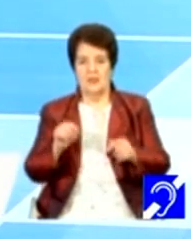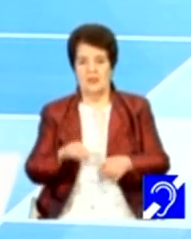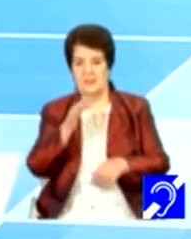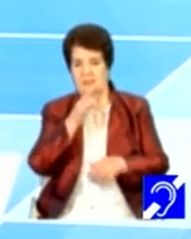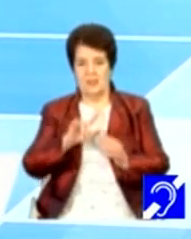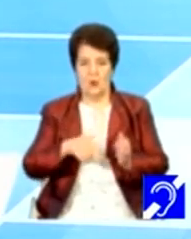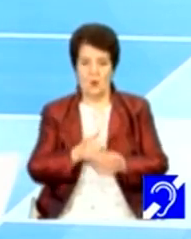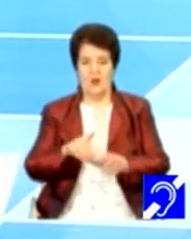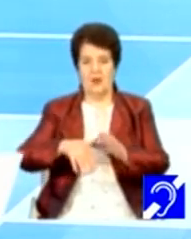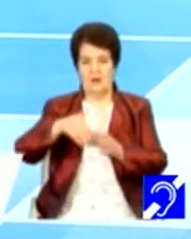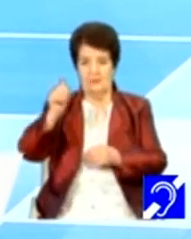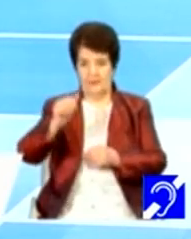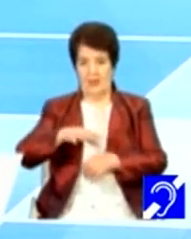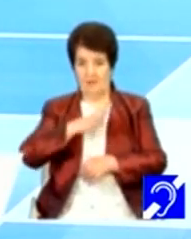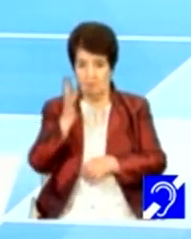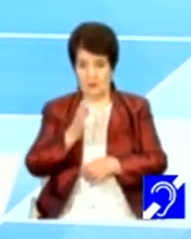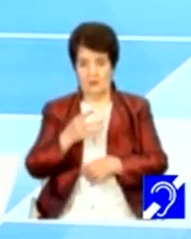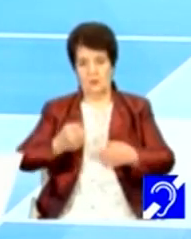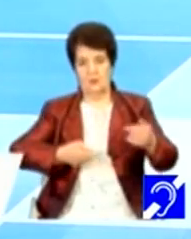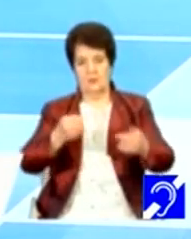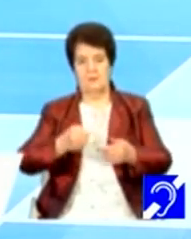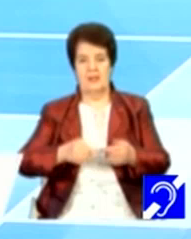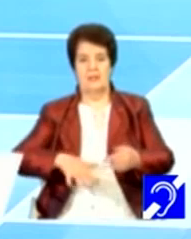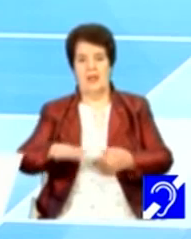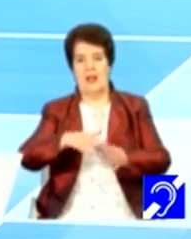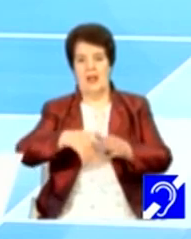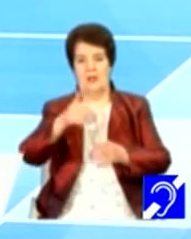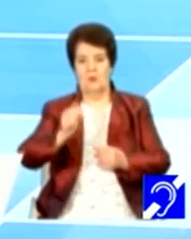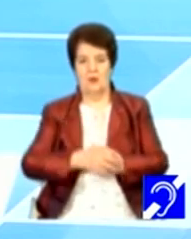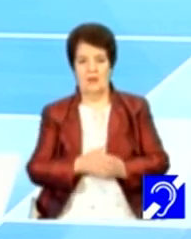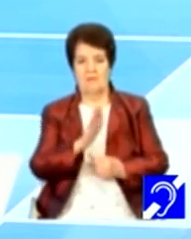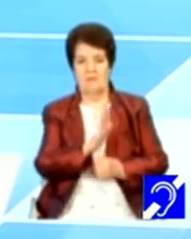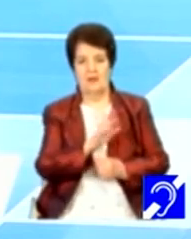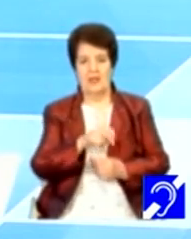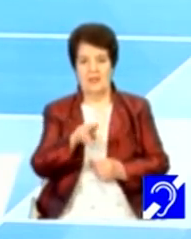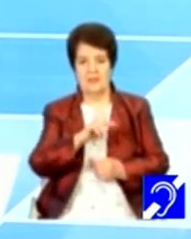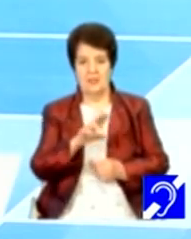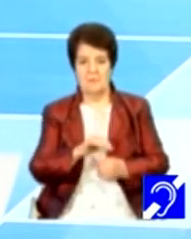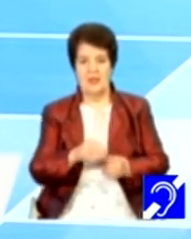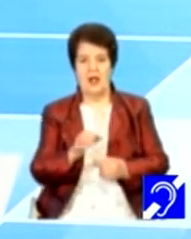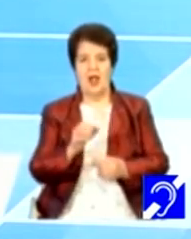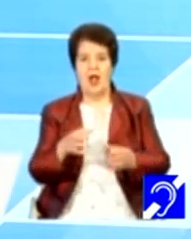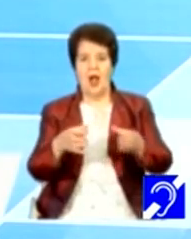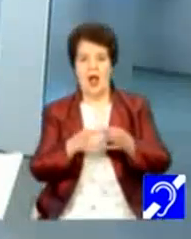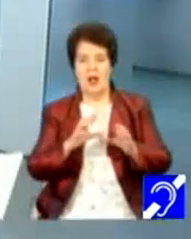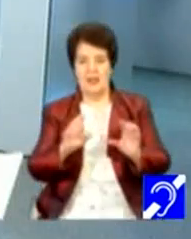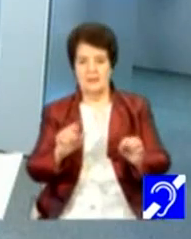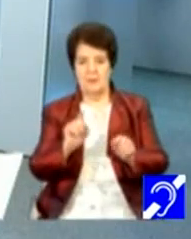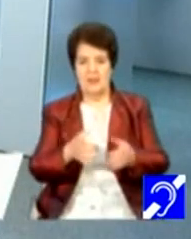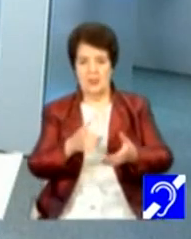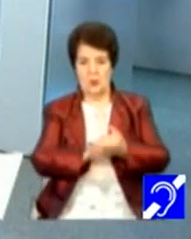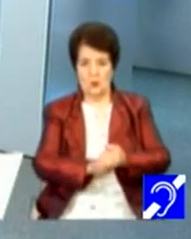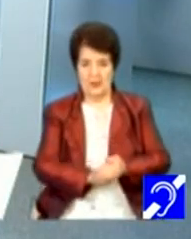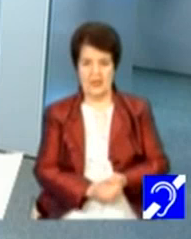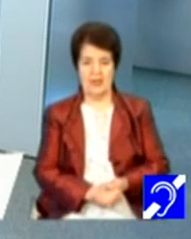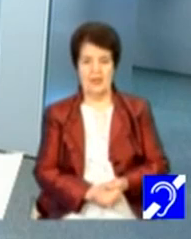conform tragerii la sorți, avem o dezbatere electorală între Vlad Bileschi, candidatul Alianței pentru Unirea Românilor. Bună seara, mulțumesc